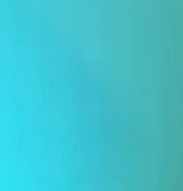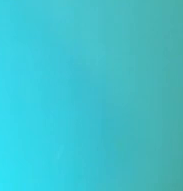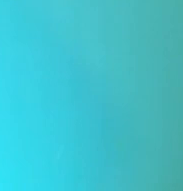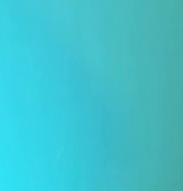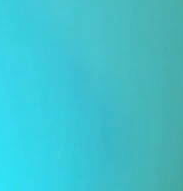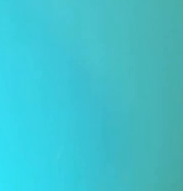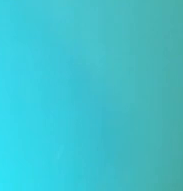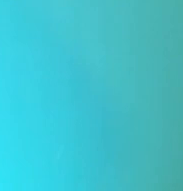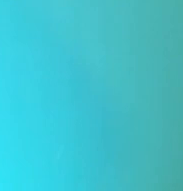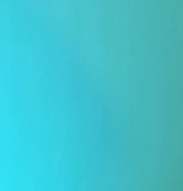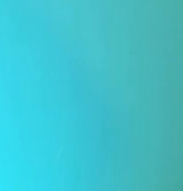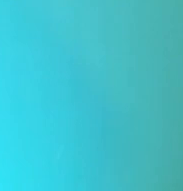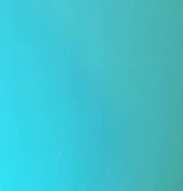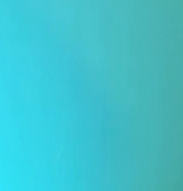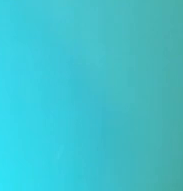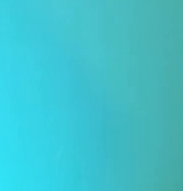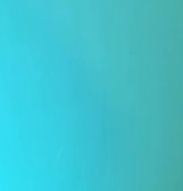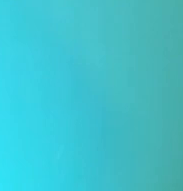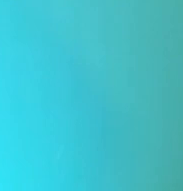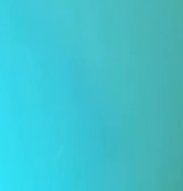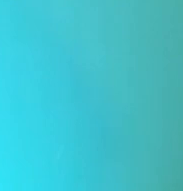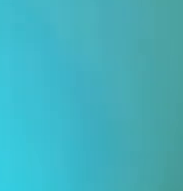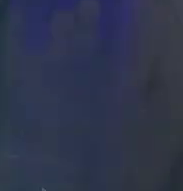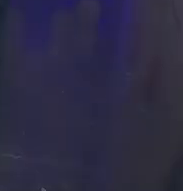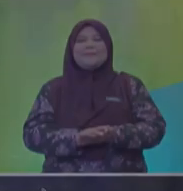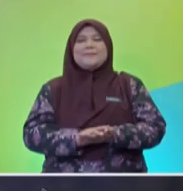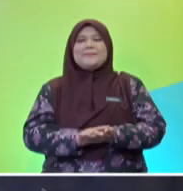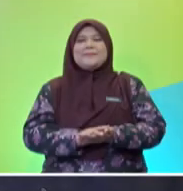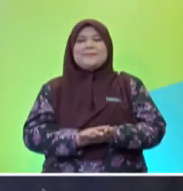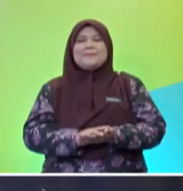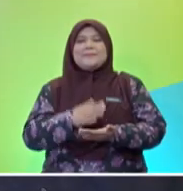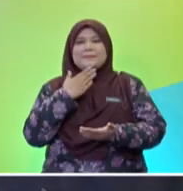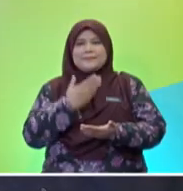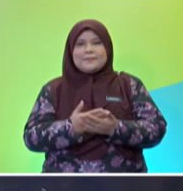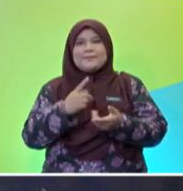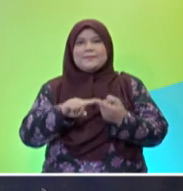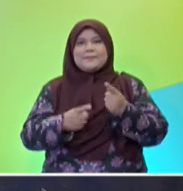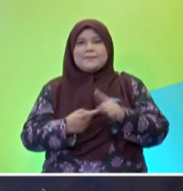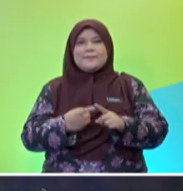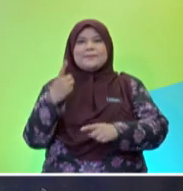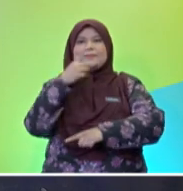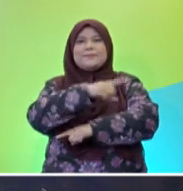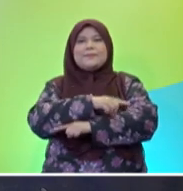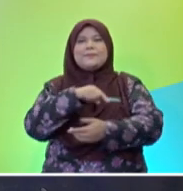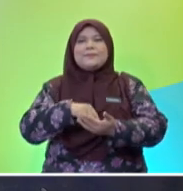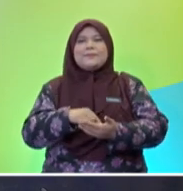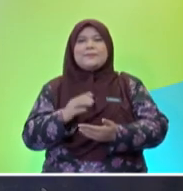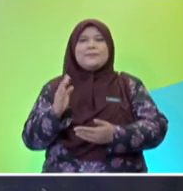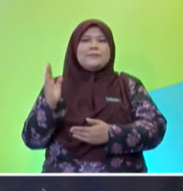Sudi bersama dengan kami pada hari ini wah Baiklah kawan-kawan hari ini kita belajar